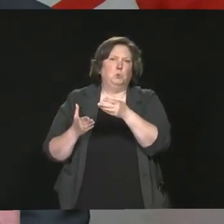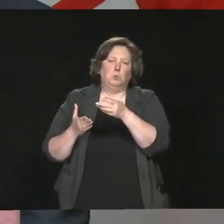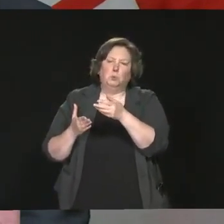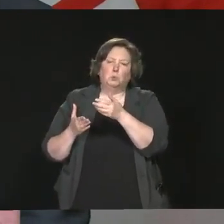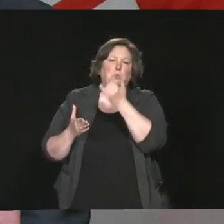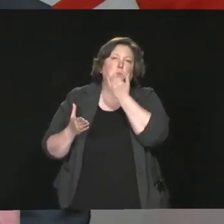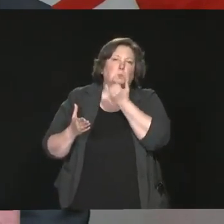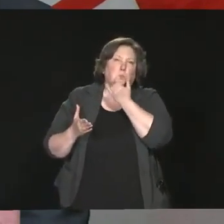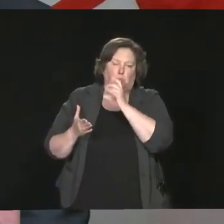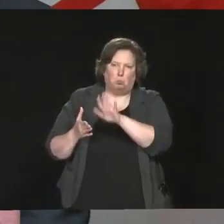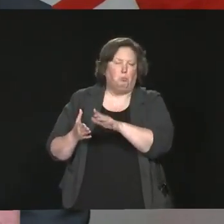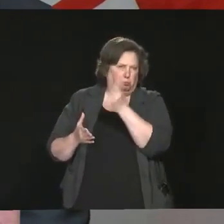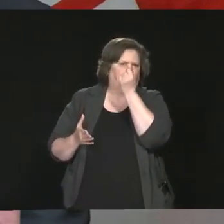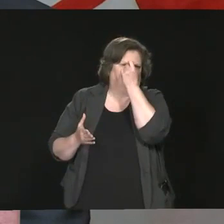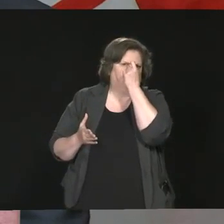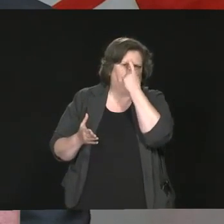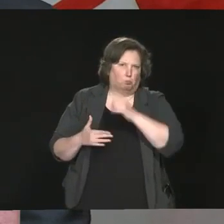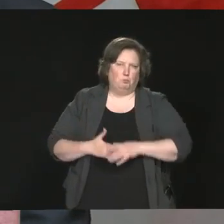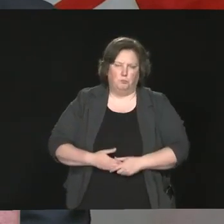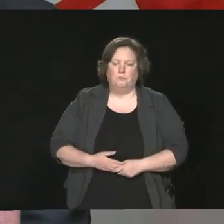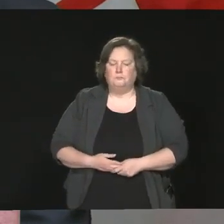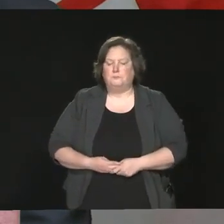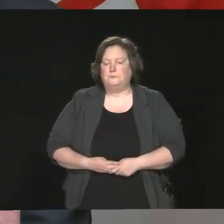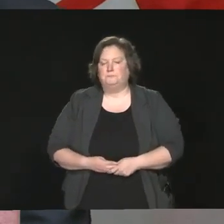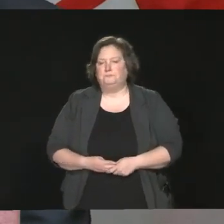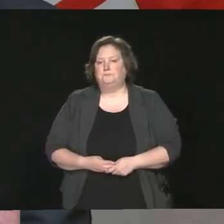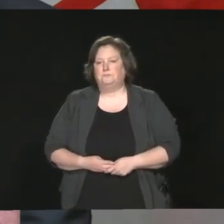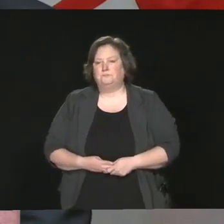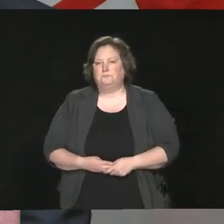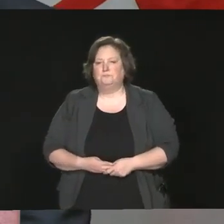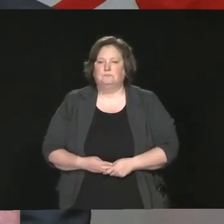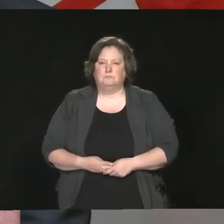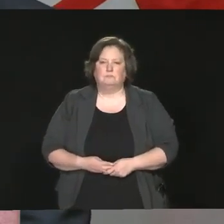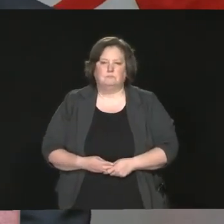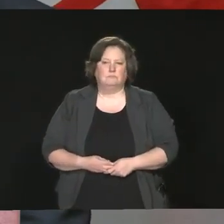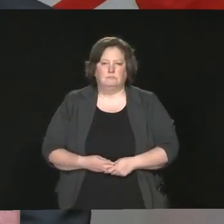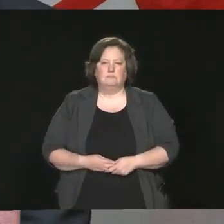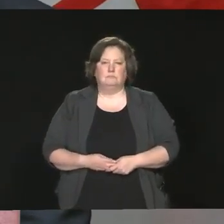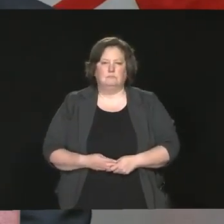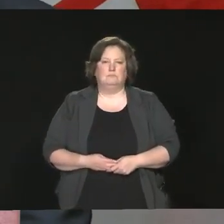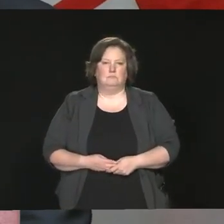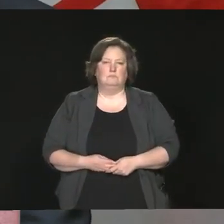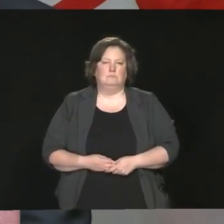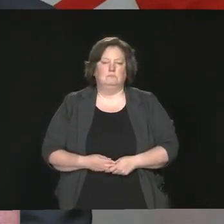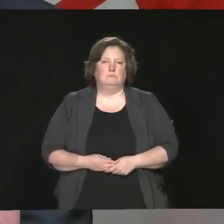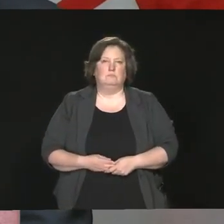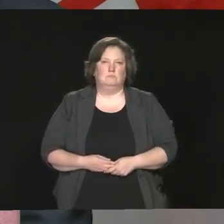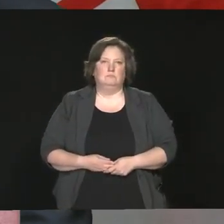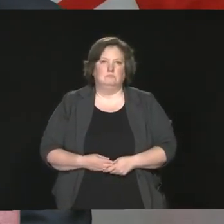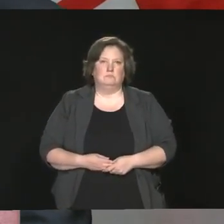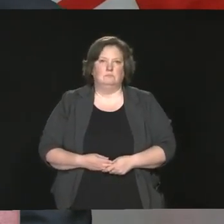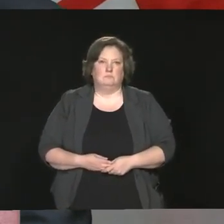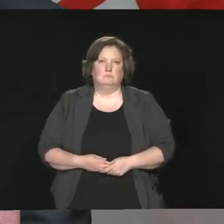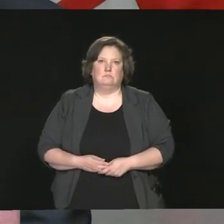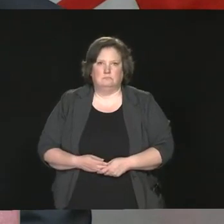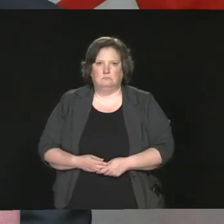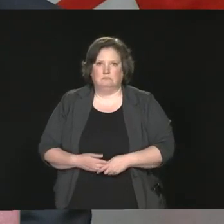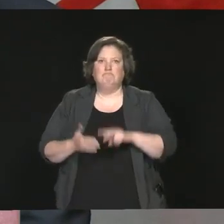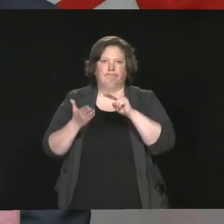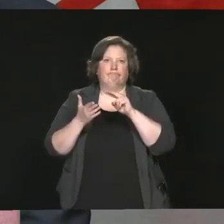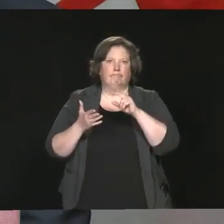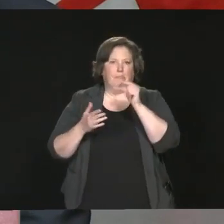en train d'être traitée. Mais, comme on a vu dans les médias au cours des derniers jours et des dernières semaines, il y a, et c'est pas surprenant non